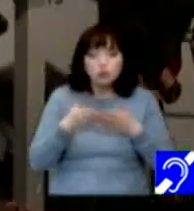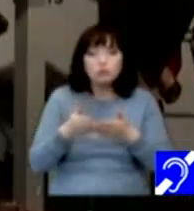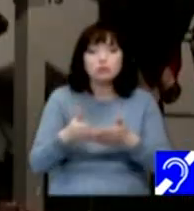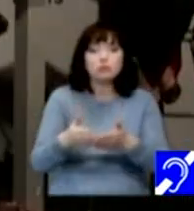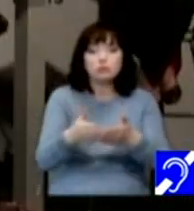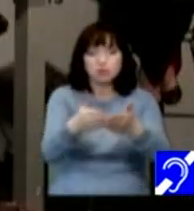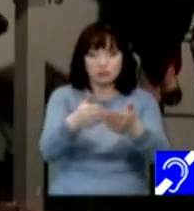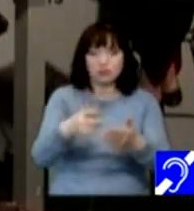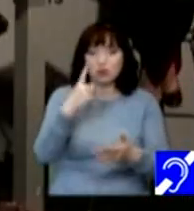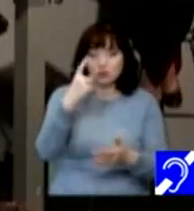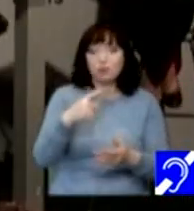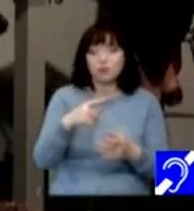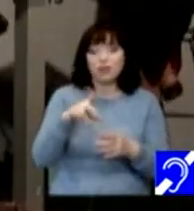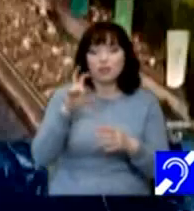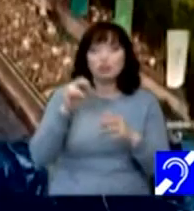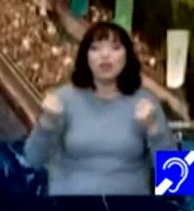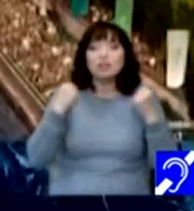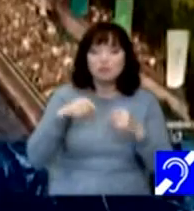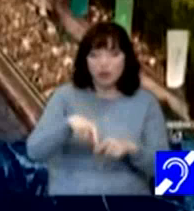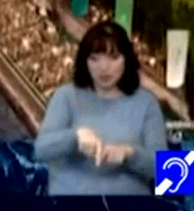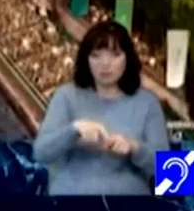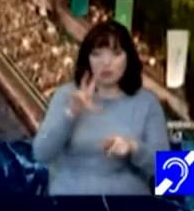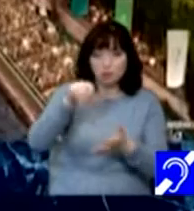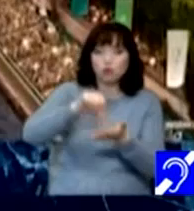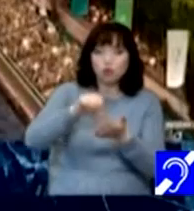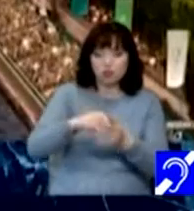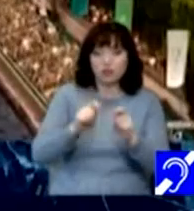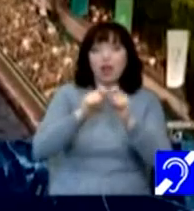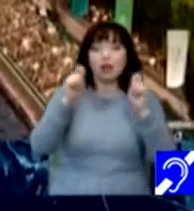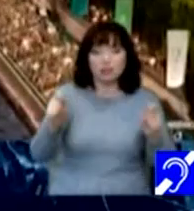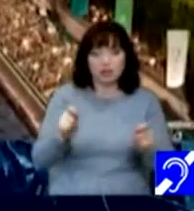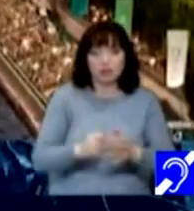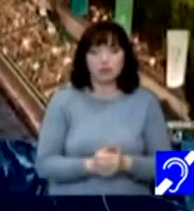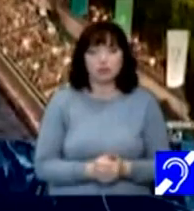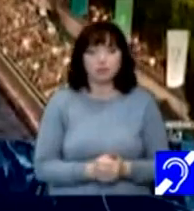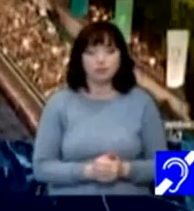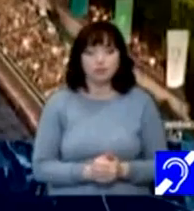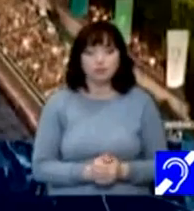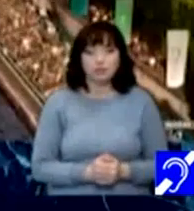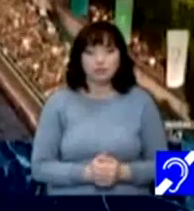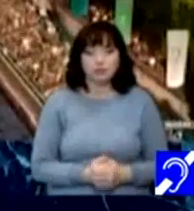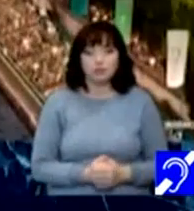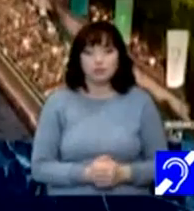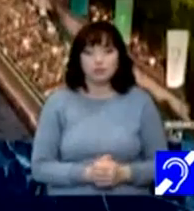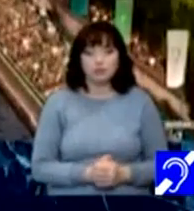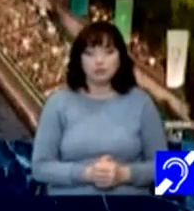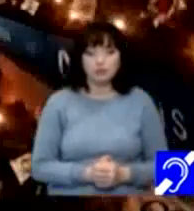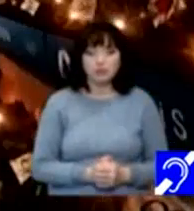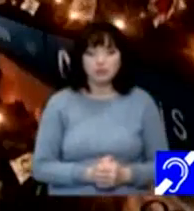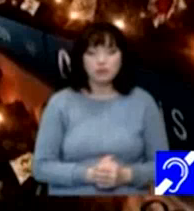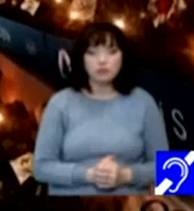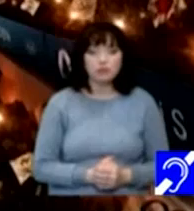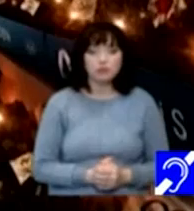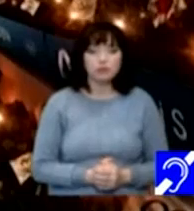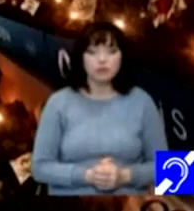206 delegații. Peste 10.000 de sportivi vor participa la ceremonie. C'est inédit. C'est bien évidemment la première fois qu'une